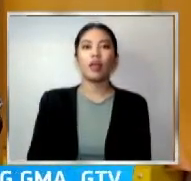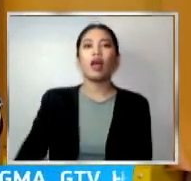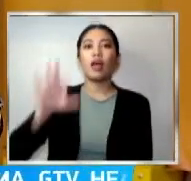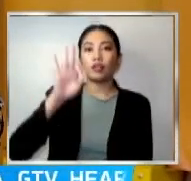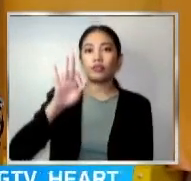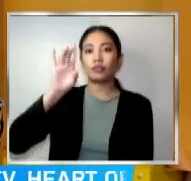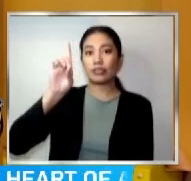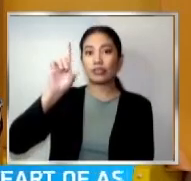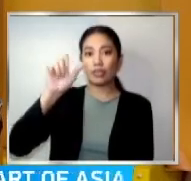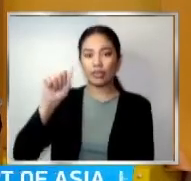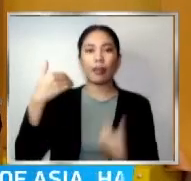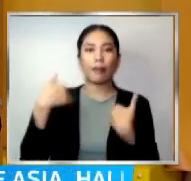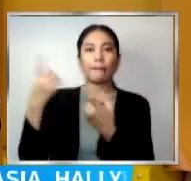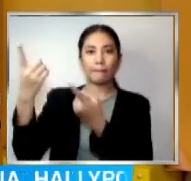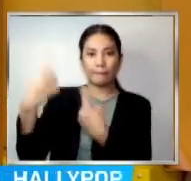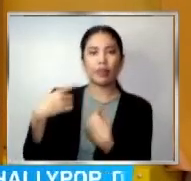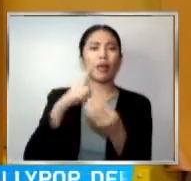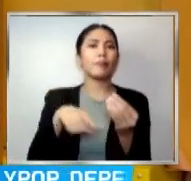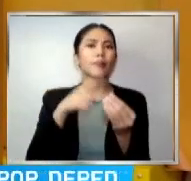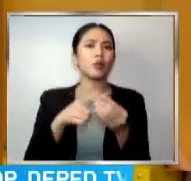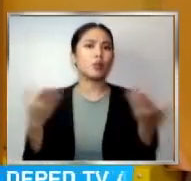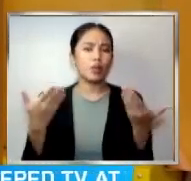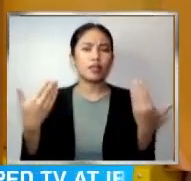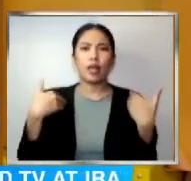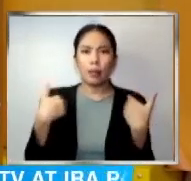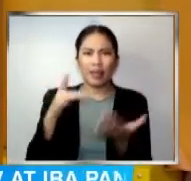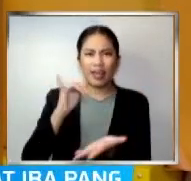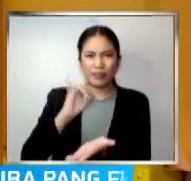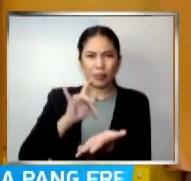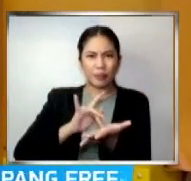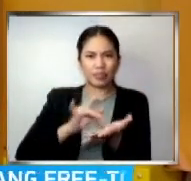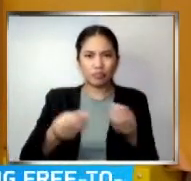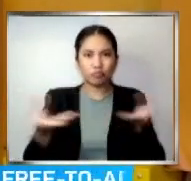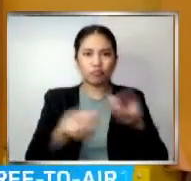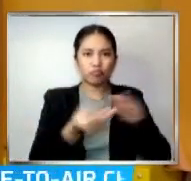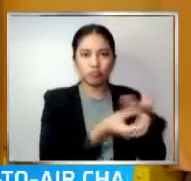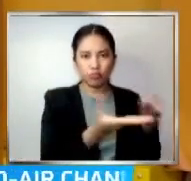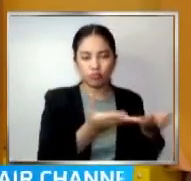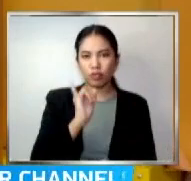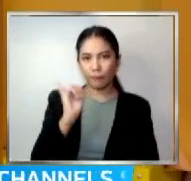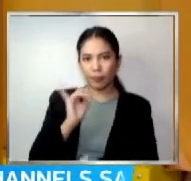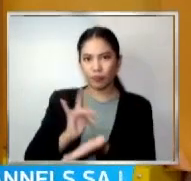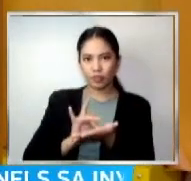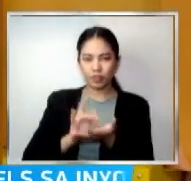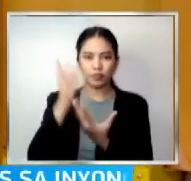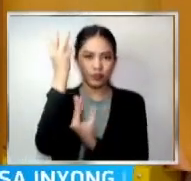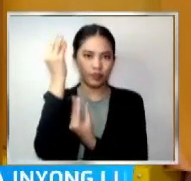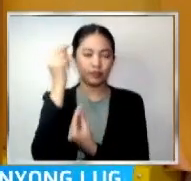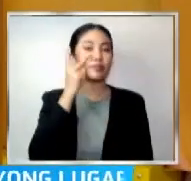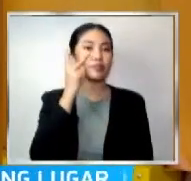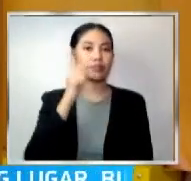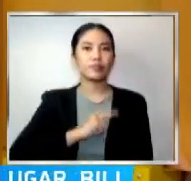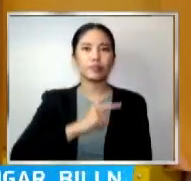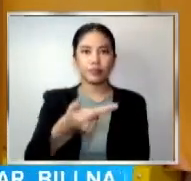sa isinagawang Ivermectin Pan 3. At may ulat on the spot tungkol dyan si Cedric Castillo. Cedric?